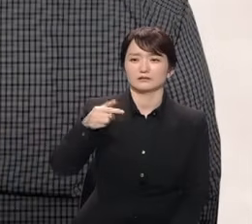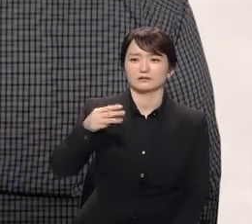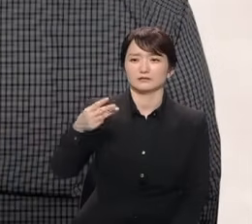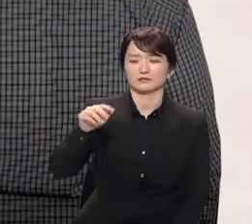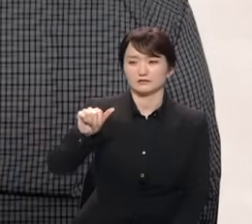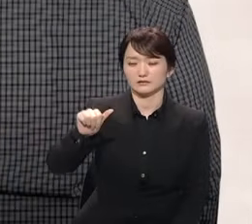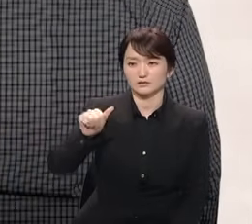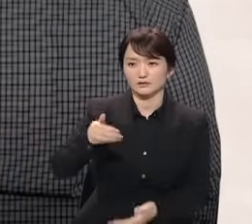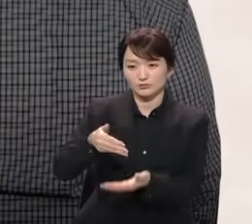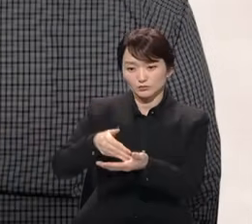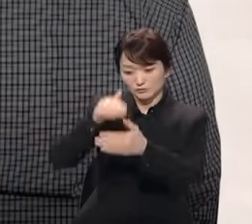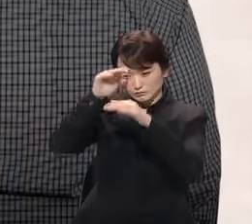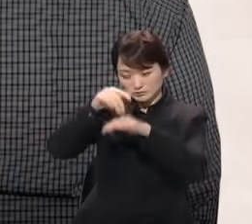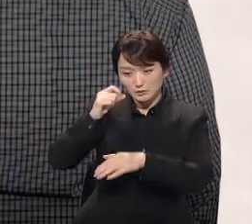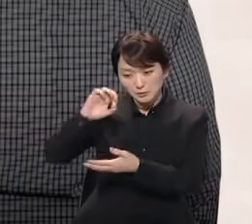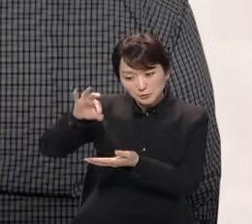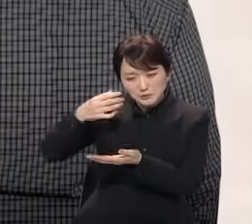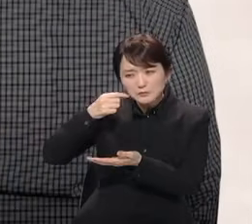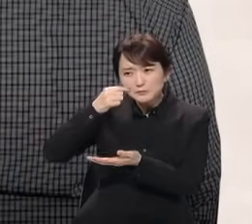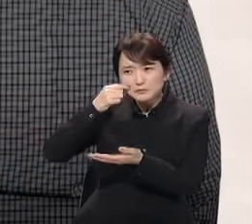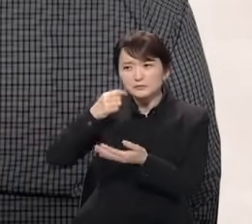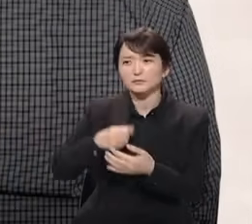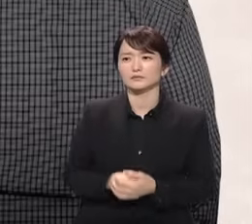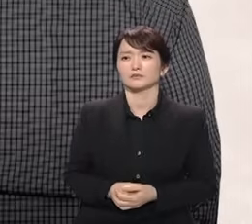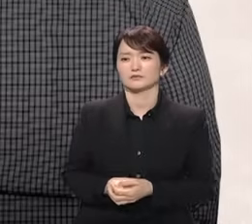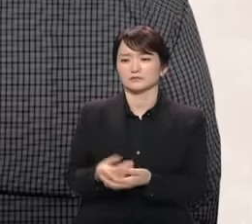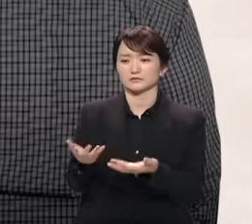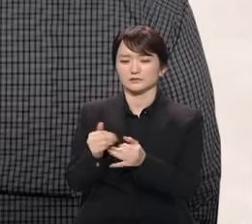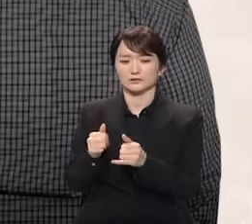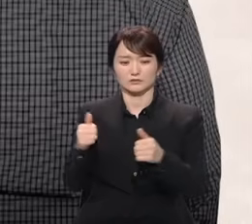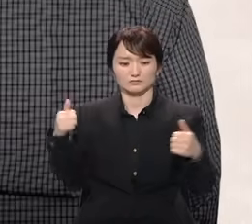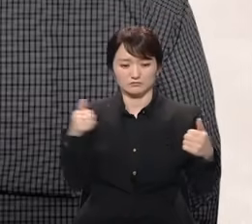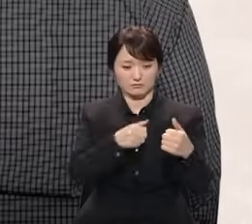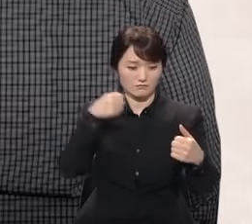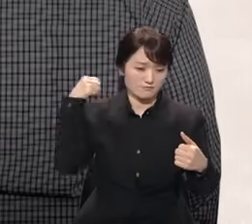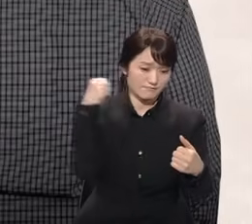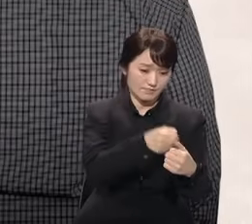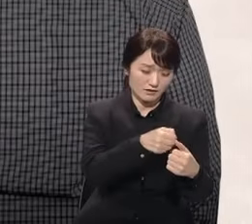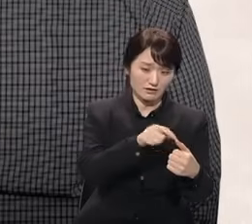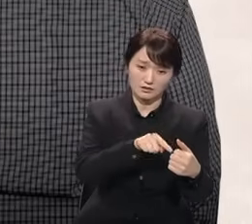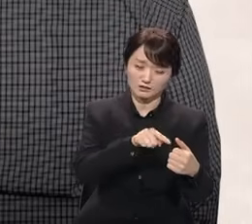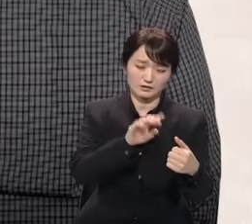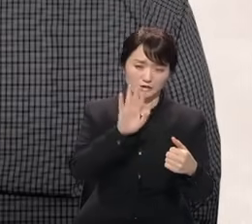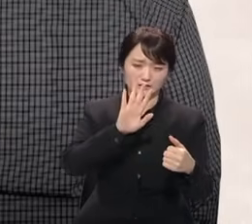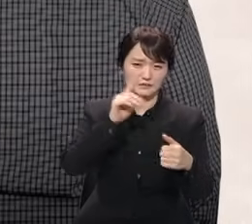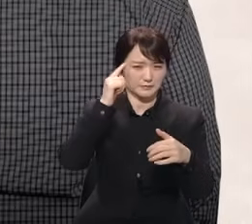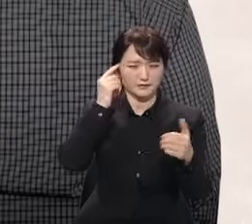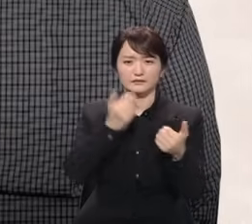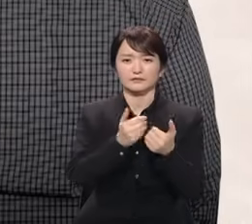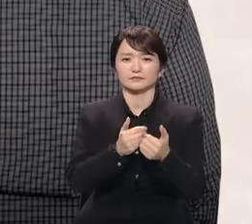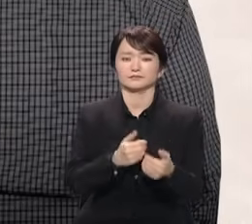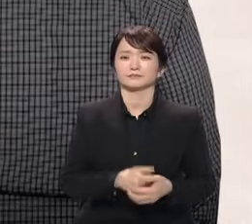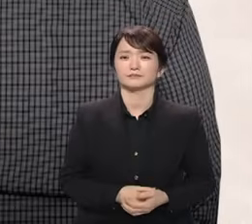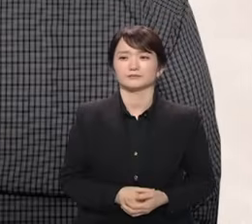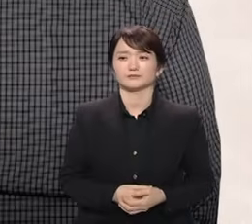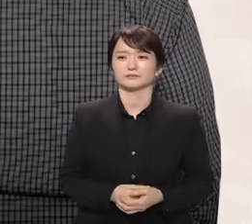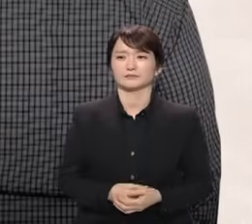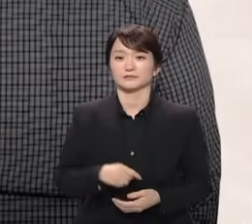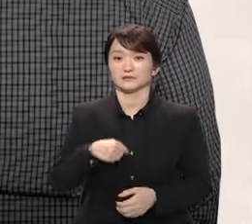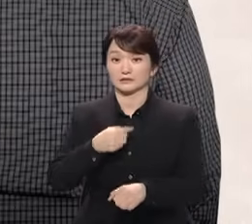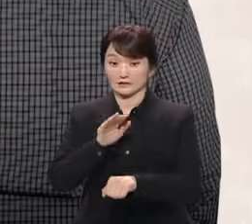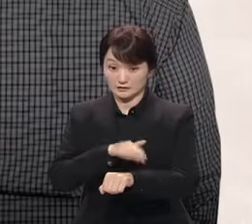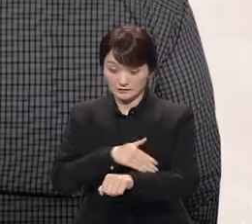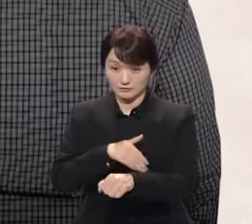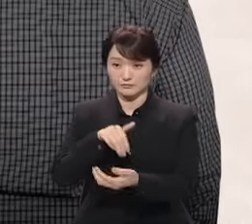못한 이유로 어떤 일하는 남성이 사장님 찾아 둔기 둘렀다는데 정반대 얘기를 하고 있는 상황이고요. 자신의 잘못